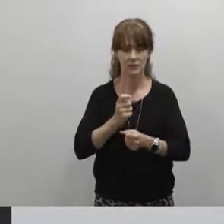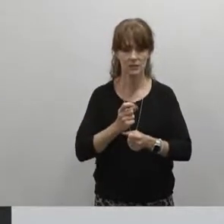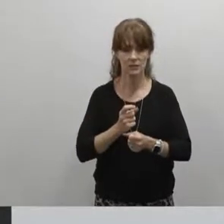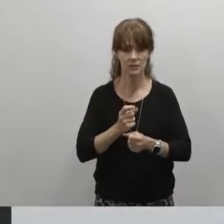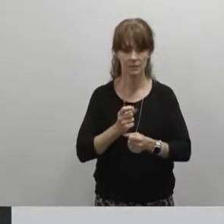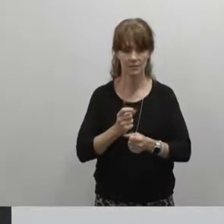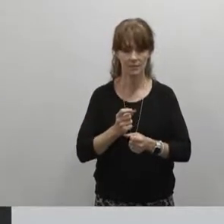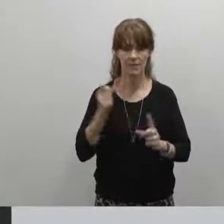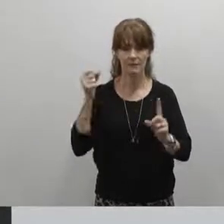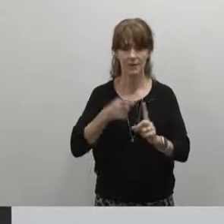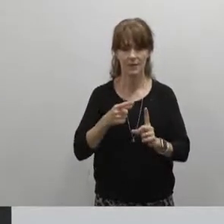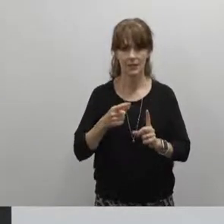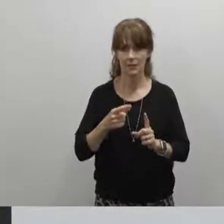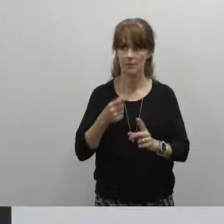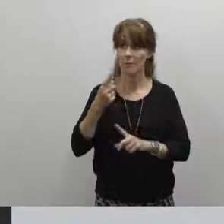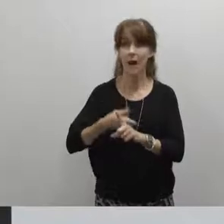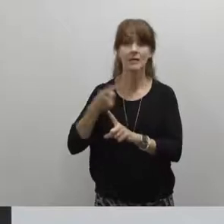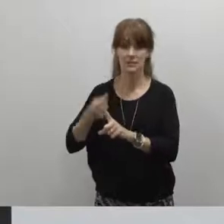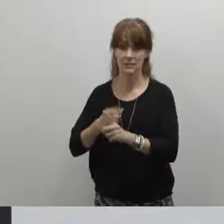ត្រូវ